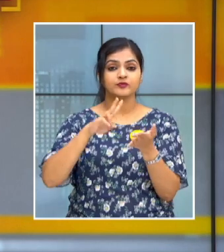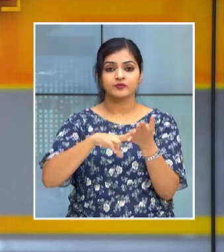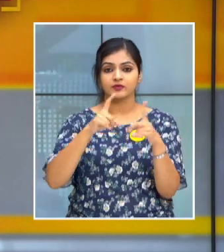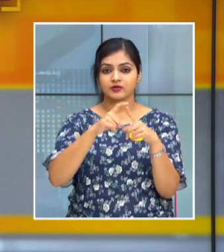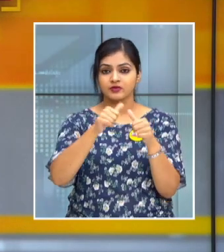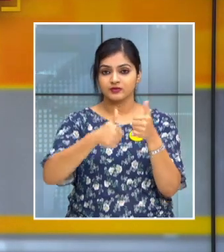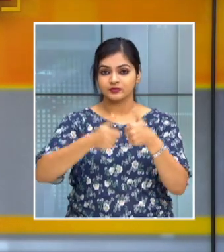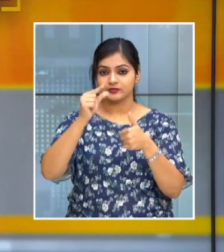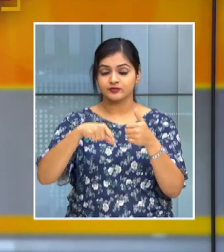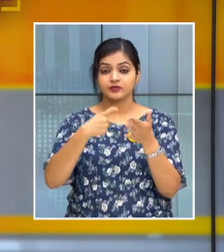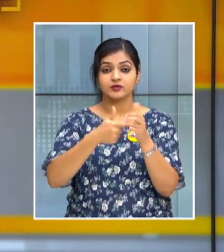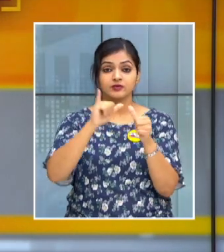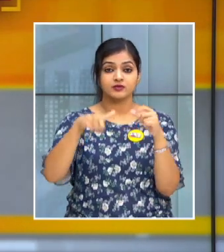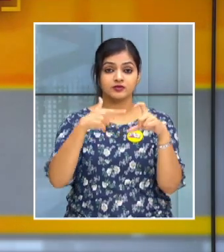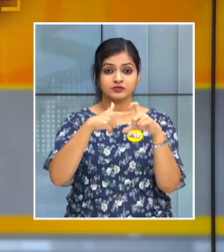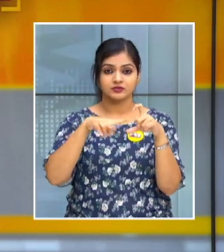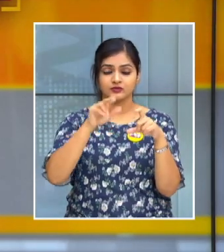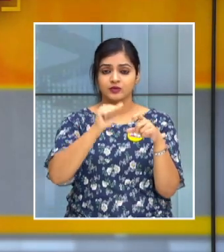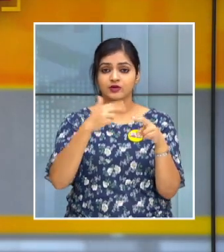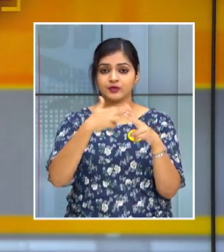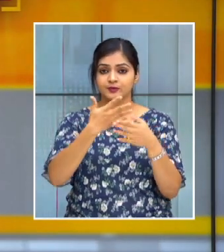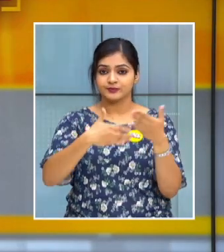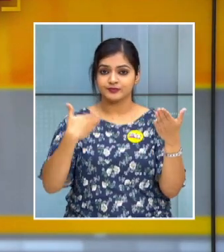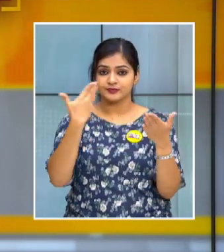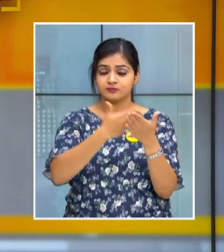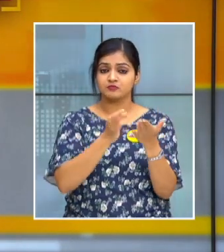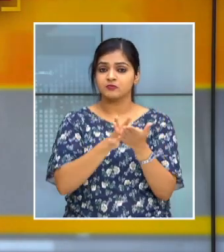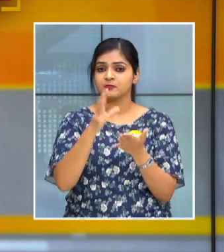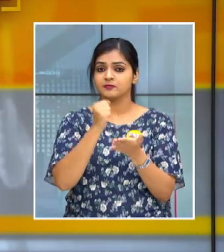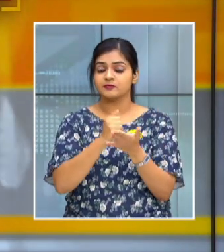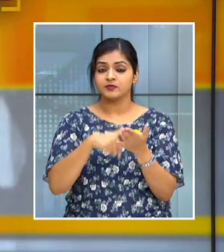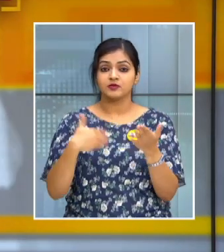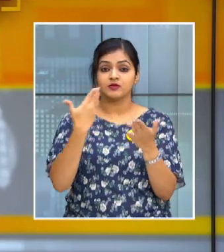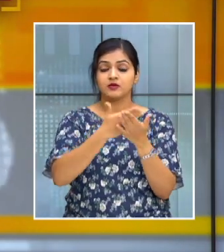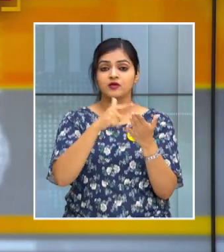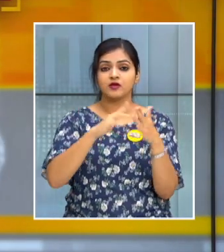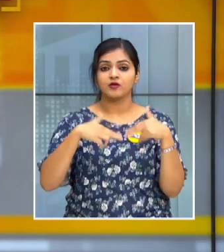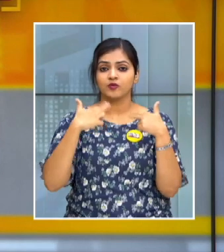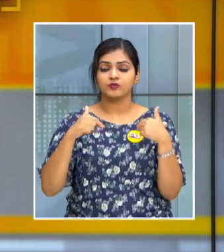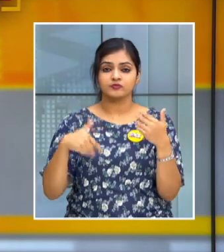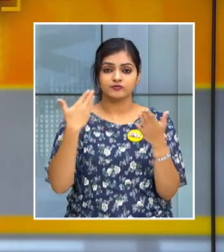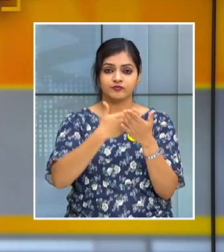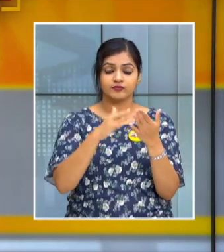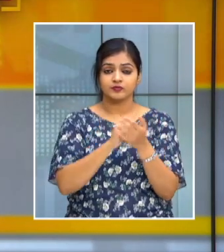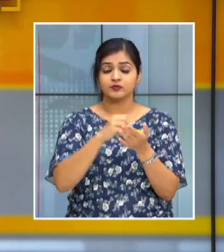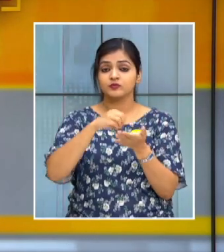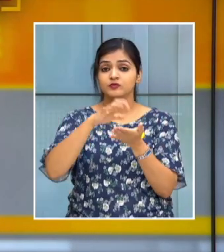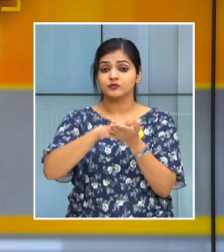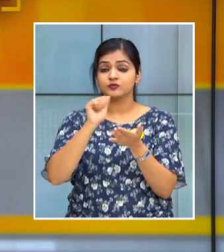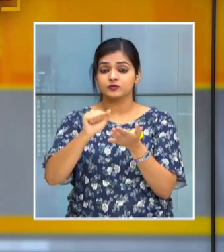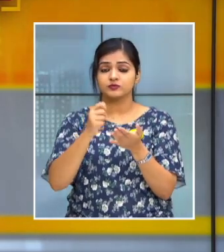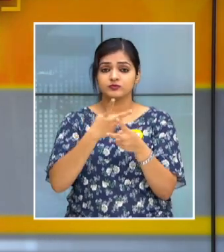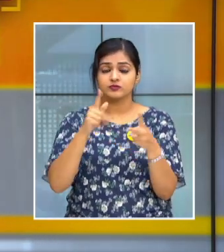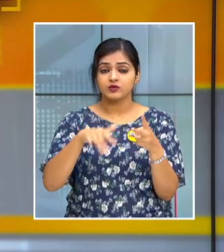തിരുവനന്തപുരത്തെ NDA സ്ഥാനാർത്ഥി രാജീവ് ചന്ദ്രശേഖറിന്റെ നാമനിർദ്ദേശ പത്രിക തള്ളണം എന്നാവശ്യപ്പെട്ട് ഹൈക്കോടതിയിൽ ഹർജി. സ്വത്ത് സംബന്ധിച്ച്